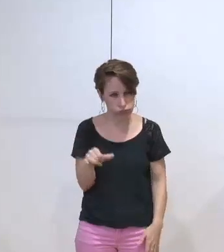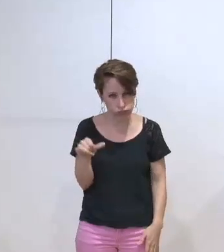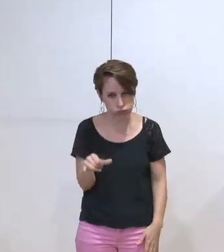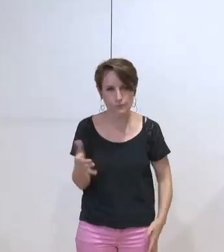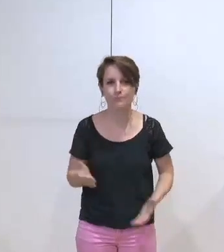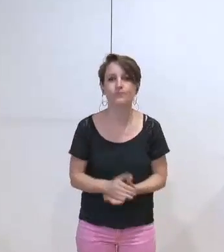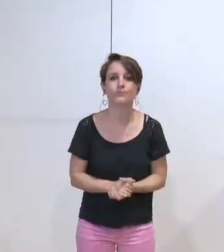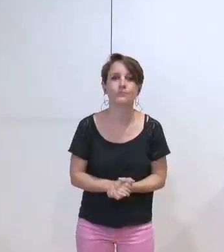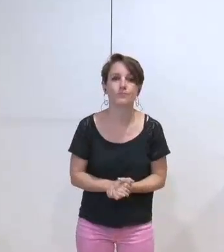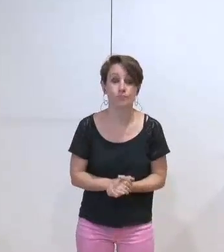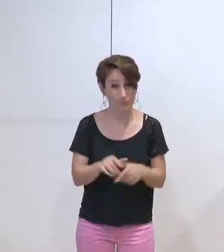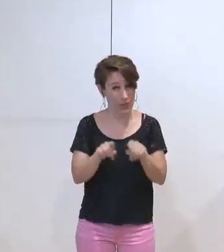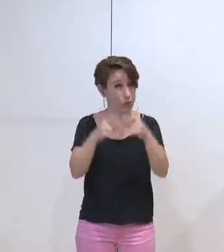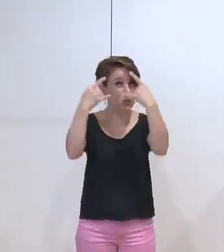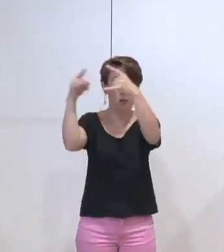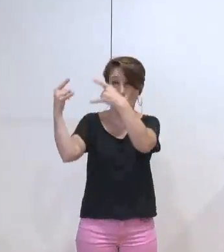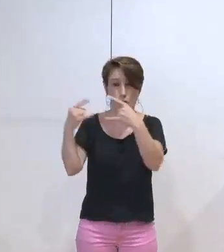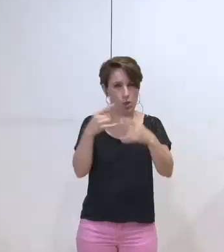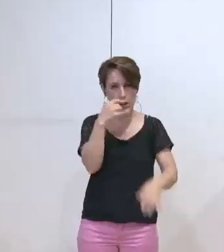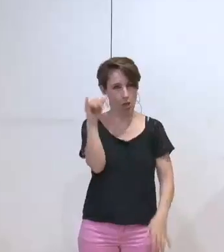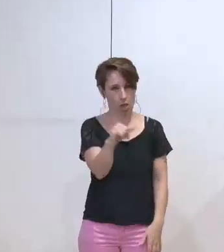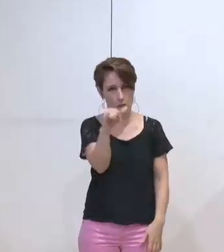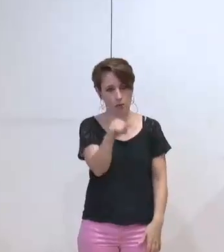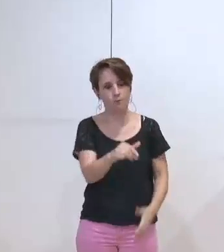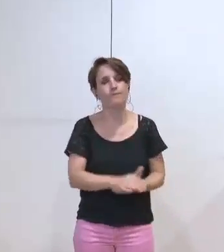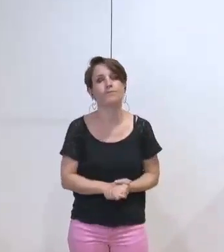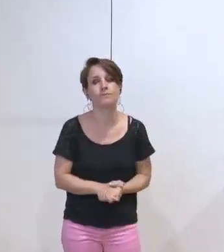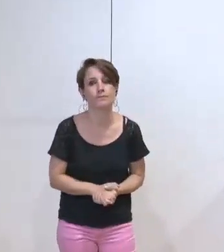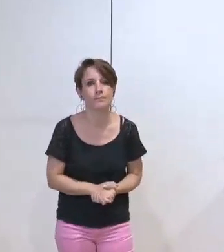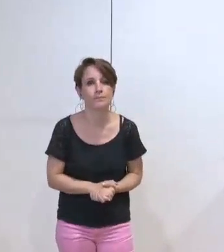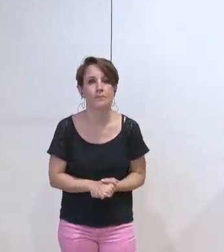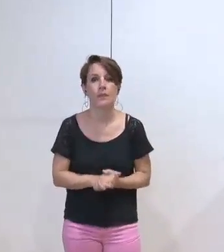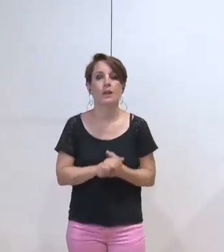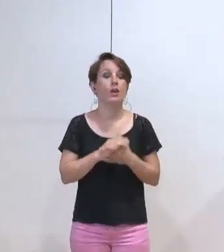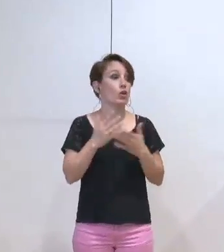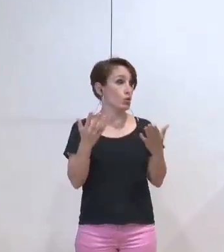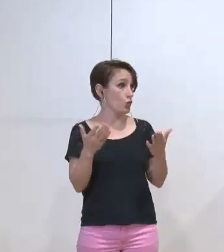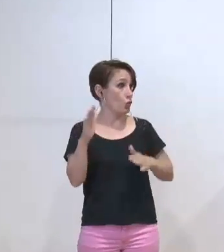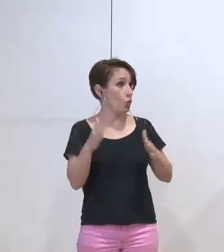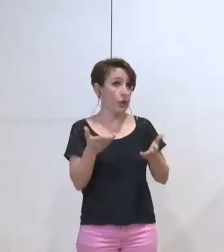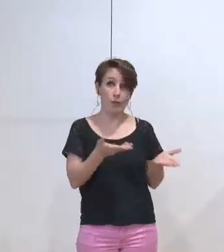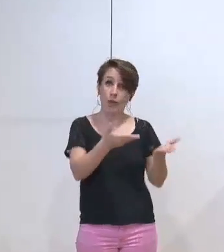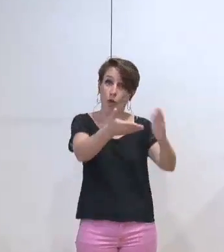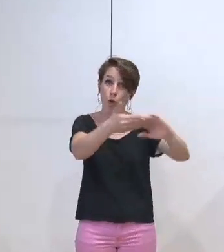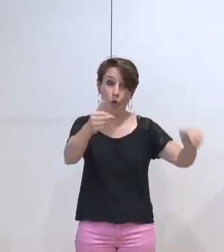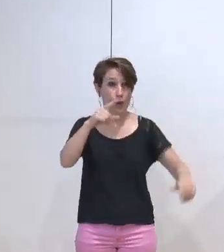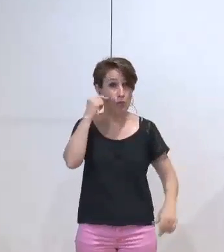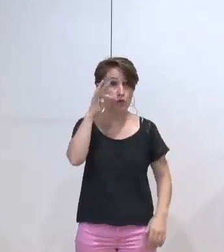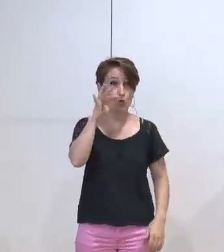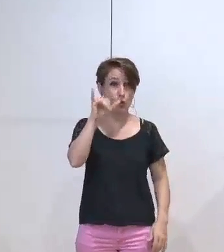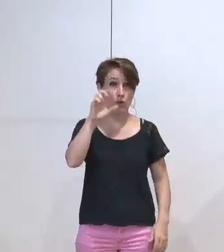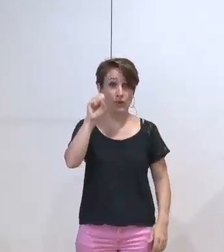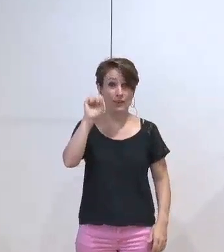les l'état des menuseries donc je vais laisser peut-être la parole à Vincent fristo pour calendrier